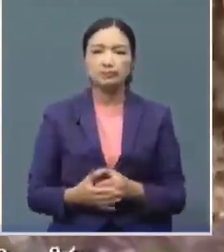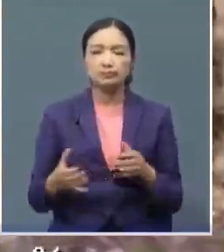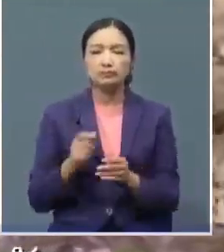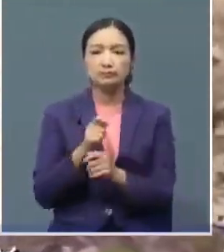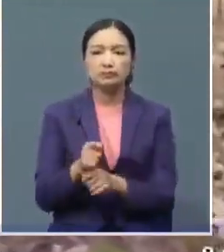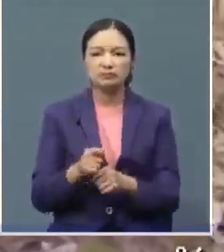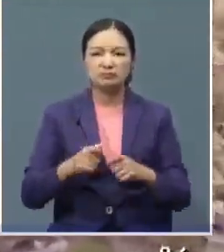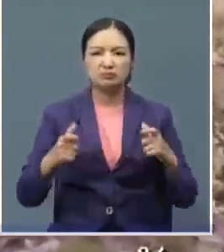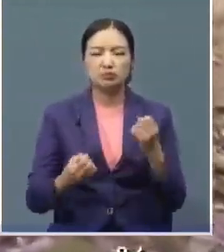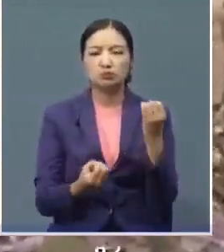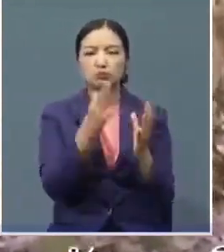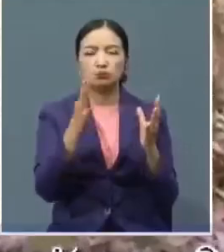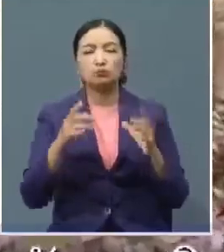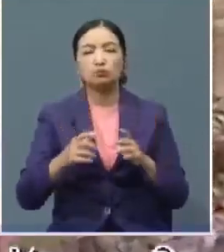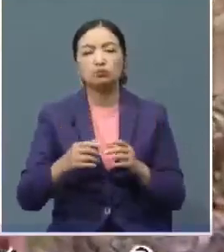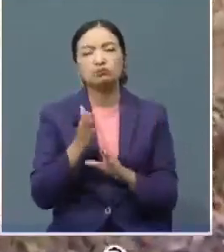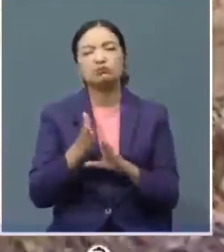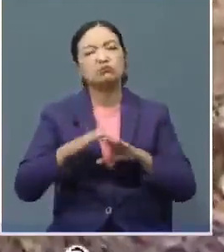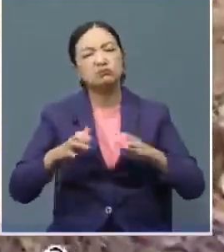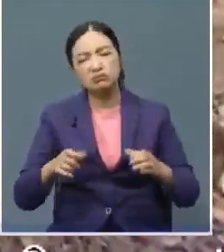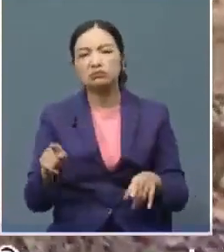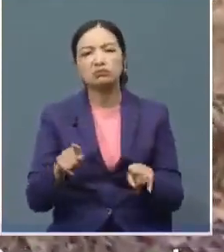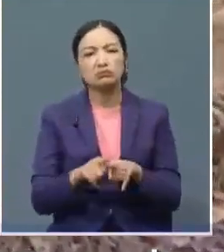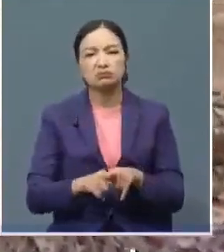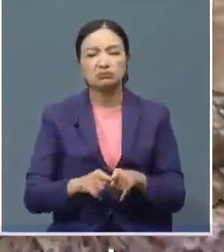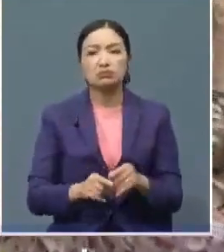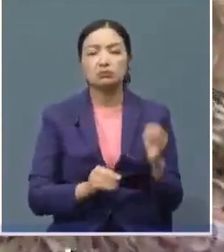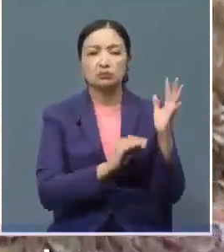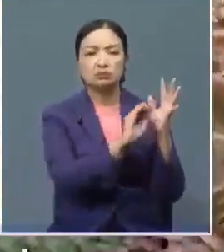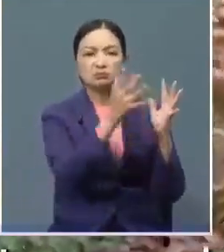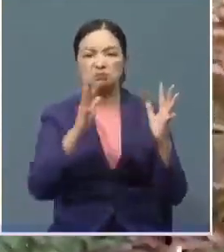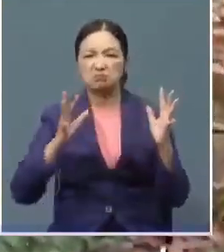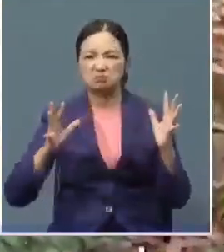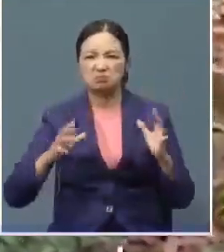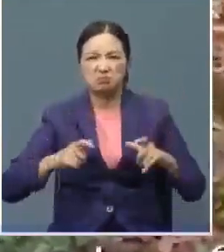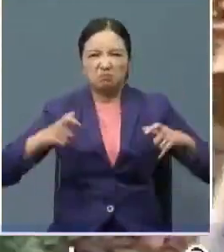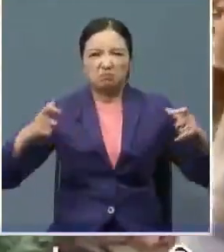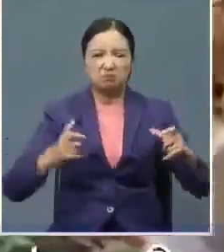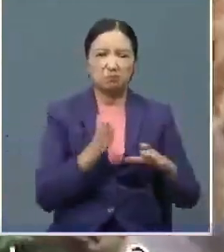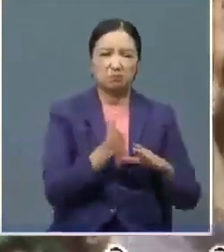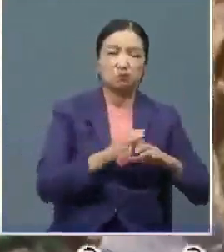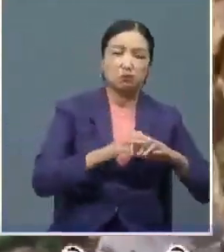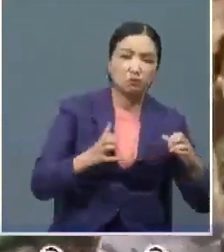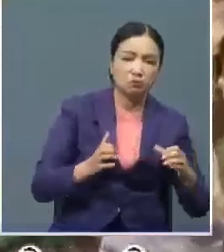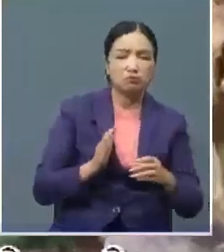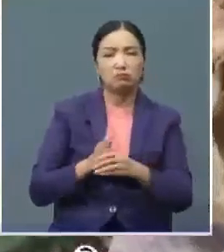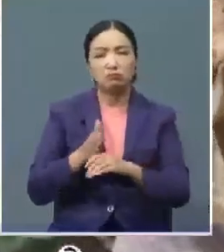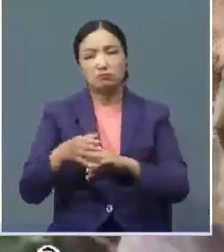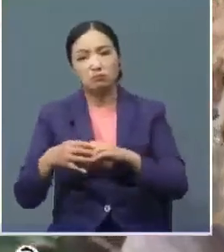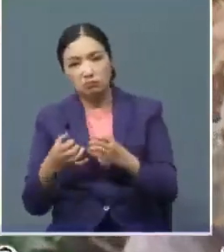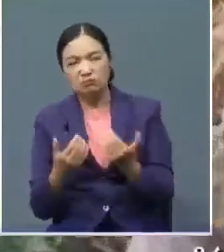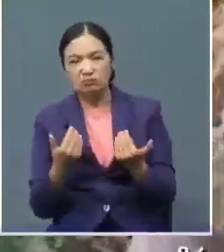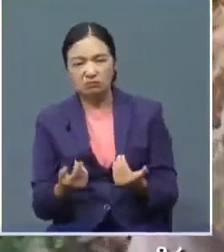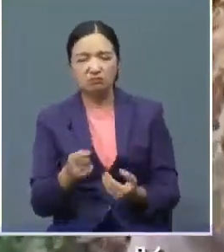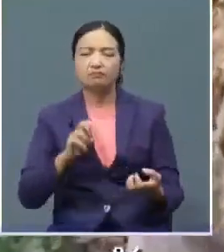เกษตรกรแปลงใหญ่ทุเรียนตำบลช้างซ้ายเหมือนกันพูดง่ายๆฮะแปลงใหญ่ของตำบลช้างซ้ายทั้งทุเรียนนะฮะแล้วก็มังคุดตอน